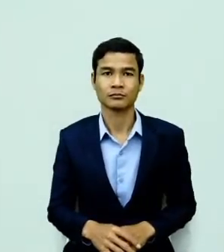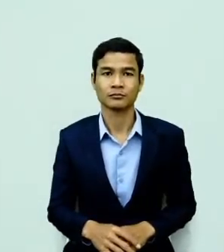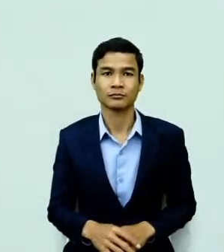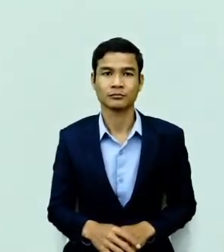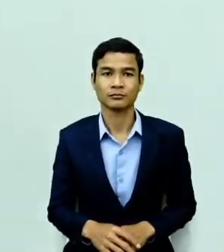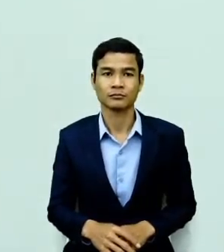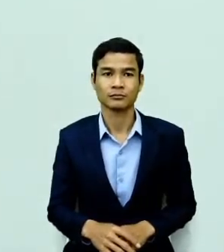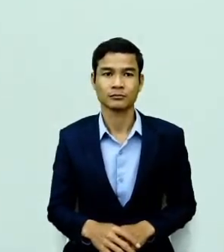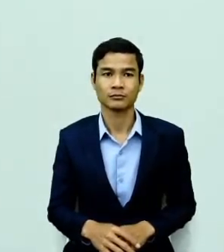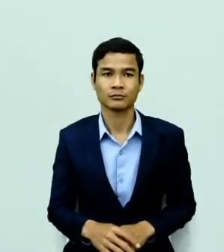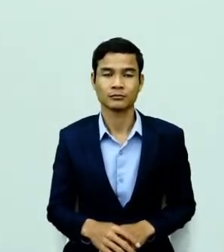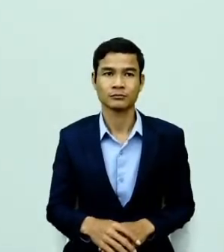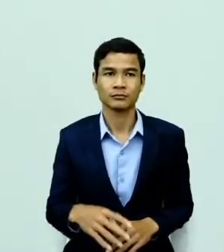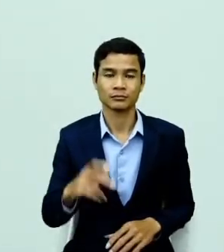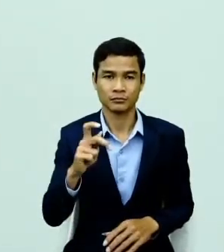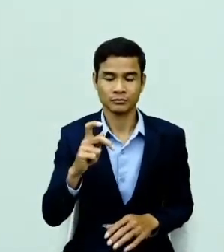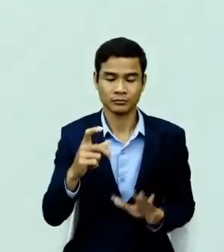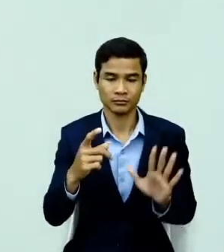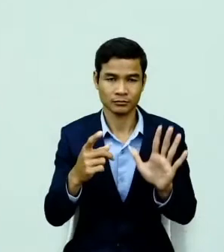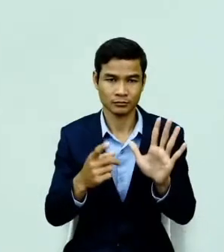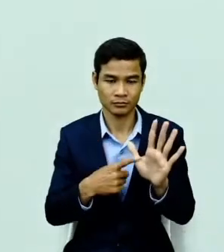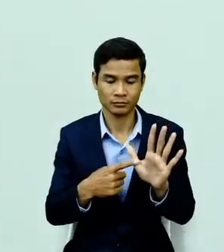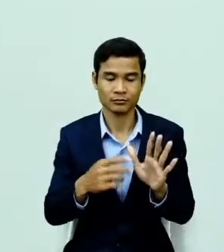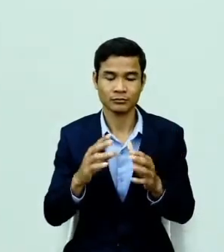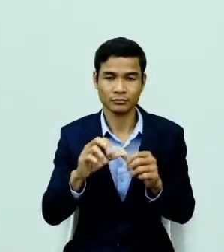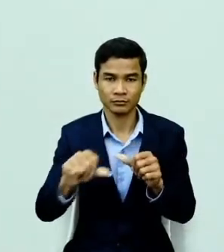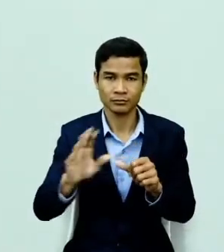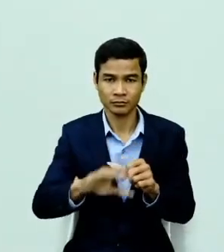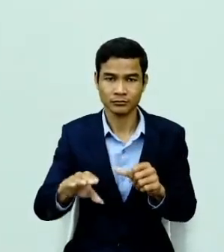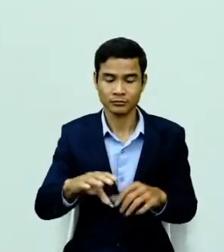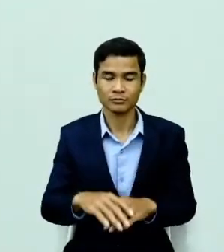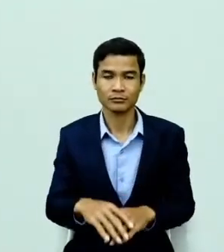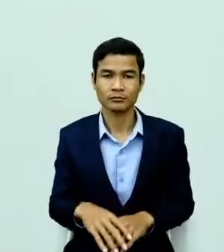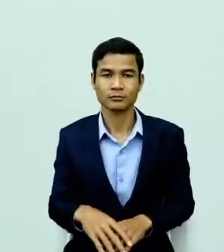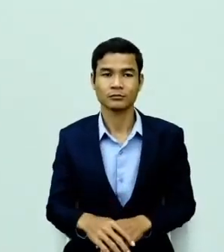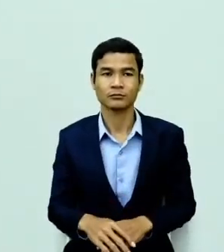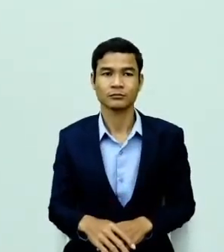ចាកអ៊ីគីបន្តទៀតកូន